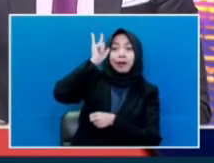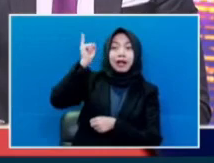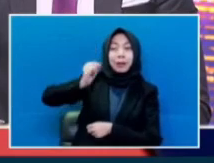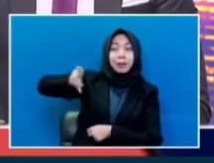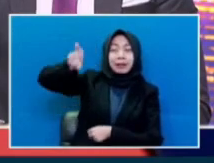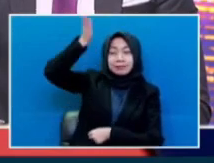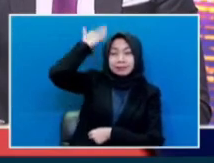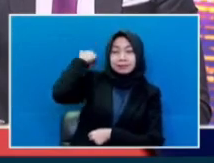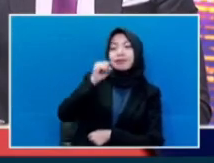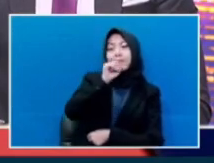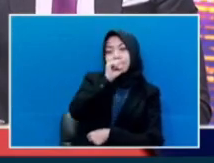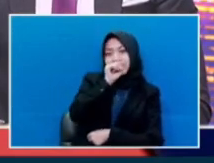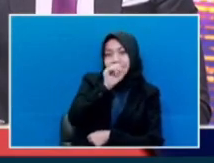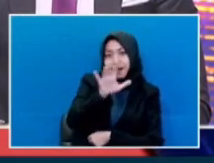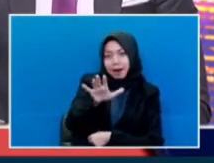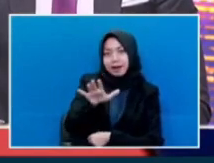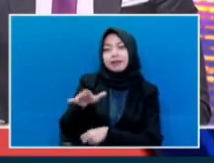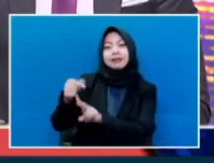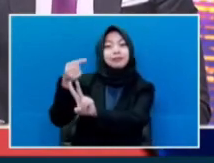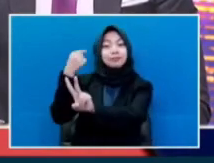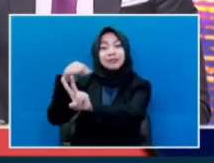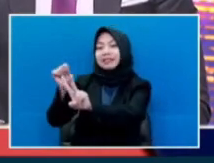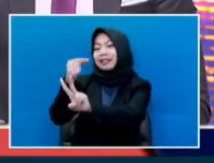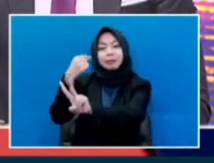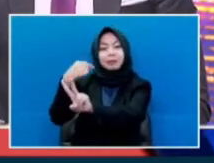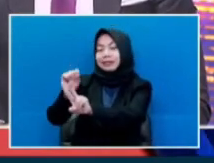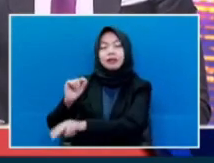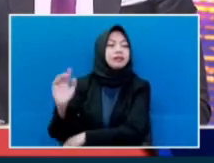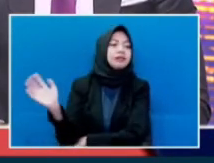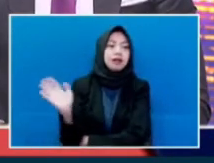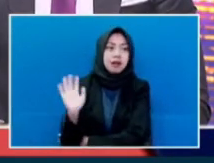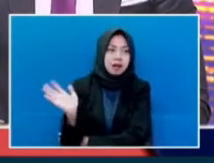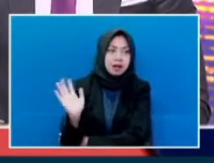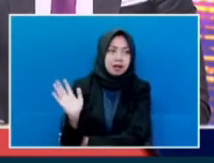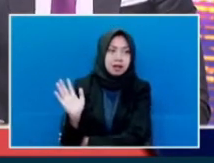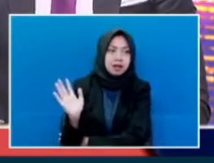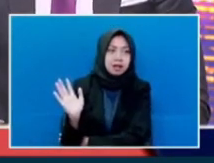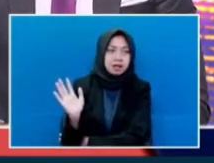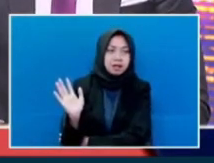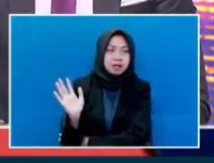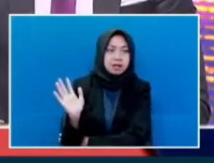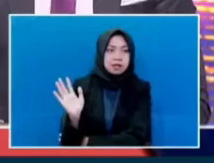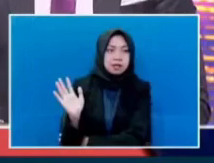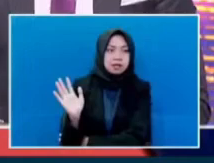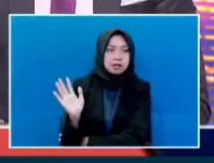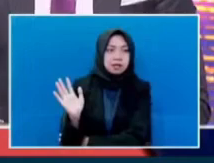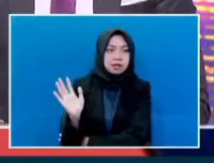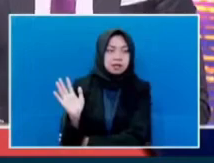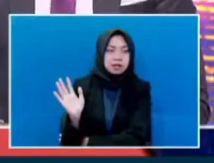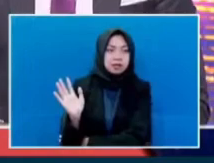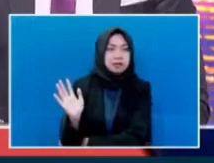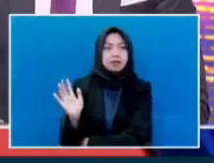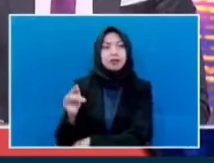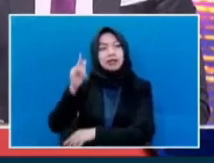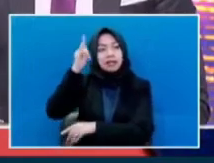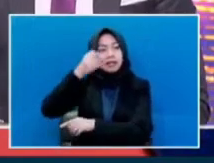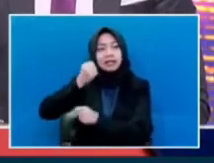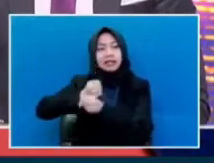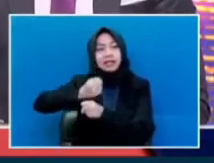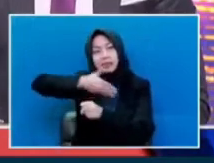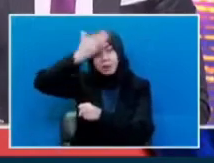e tidak akan memecat karenabran bisa Vi gitu kan atau